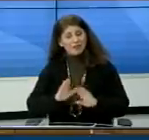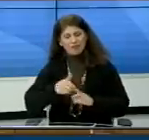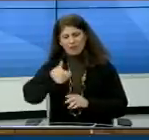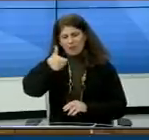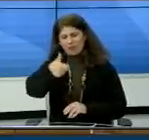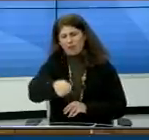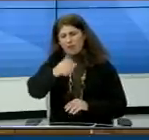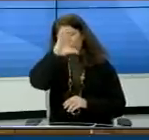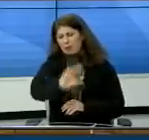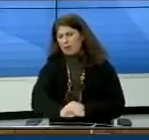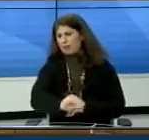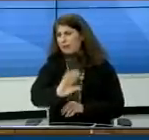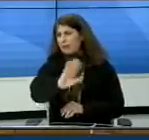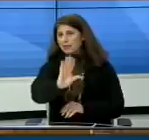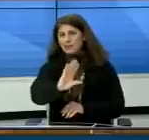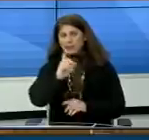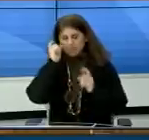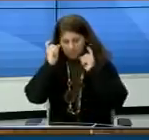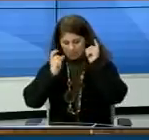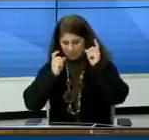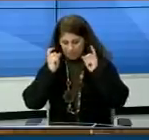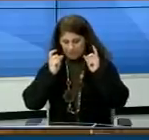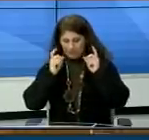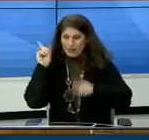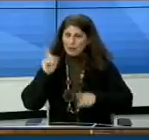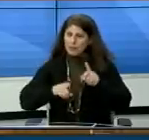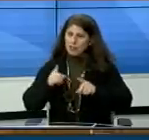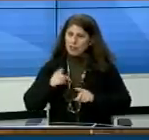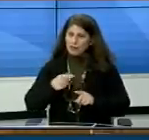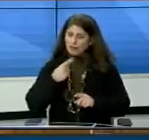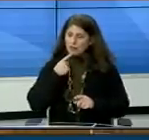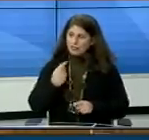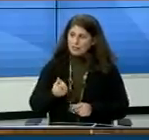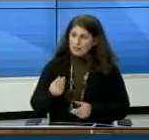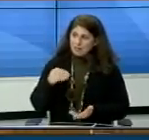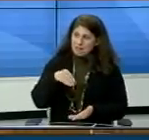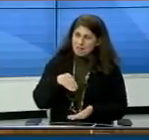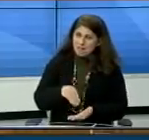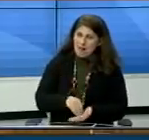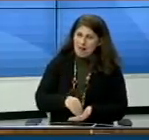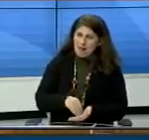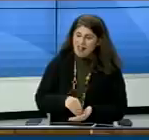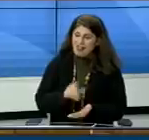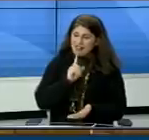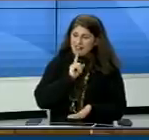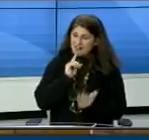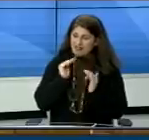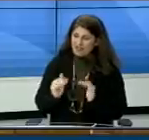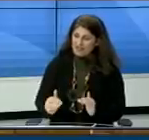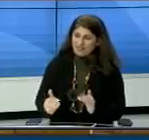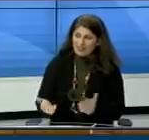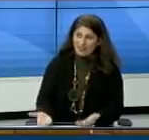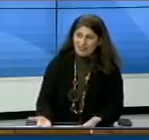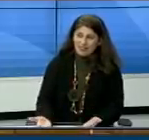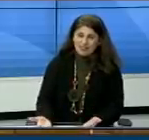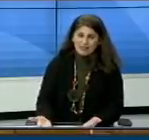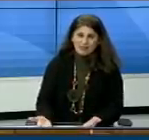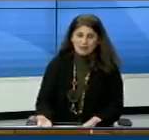τηλεόραση, σκεπτόμενοι ενίοτε και φωναχτά πάλι μία από τα ίδια.